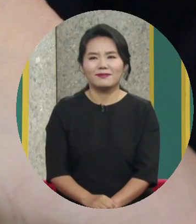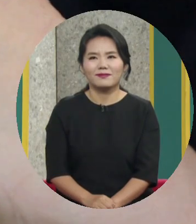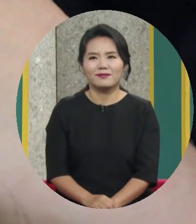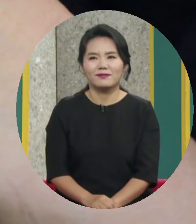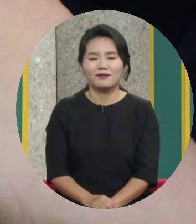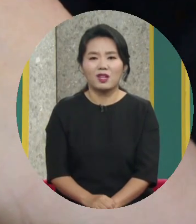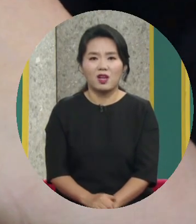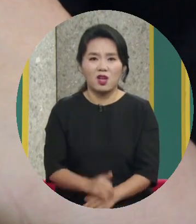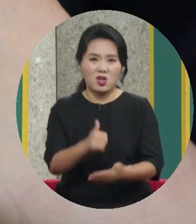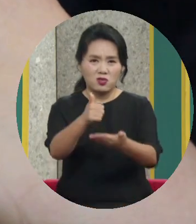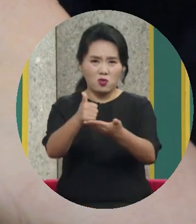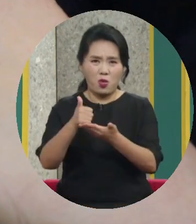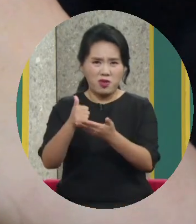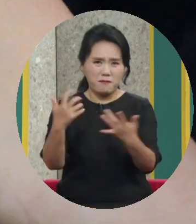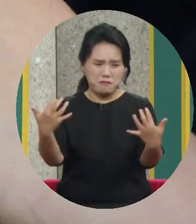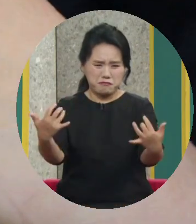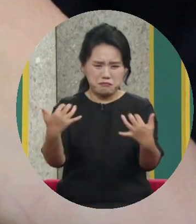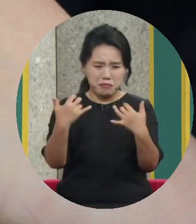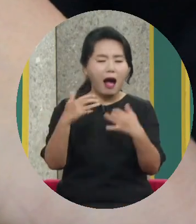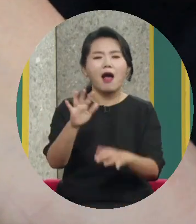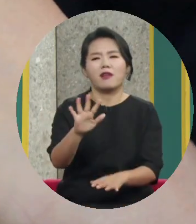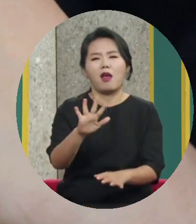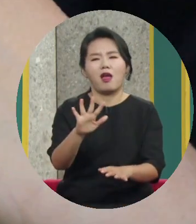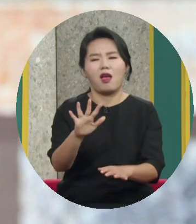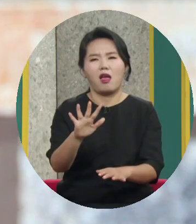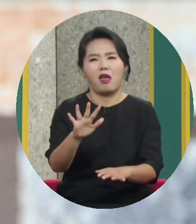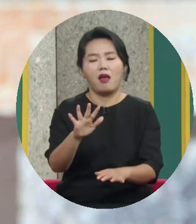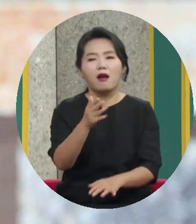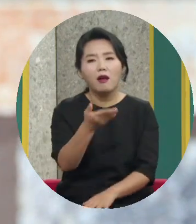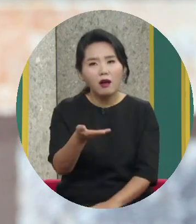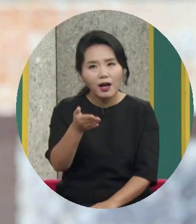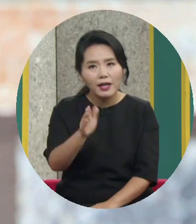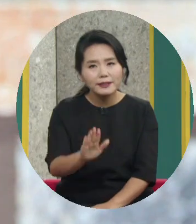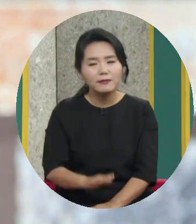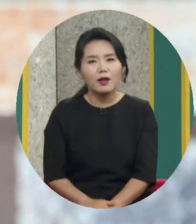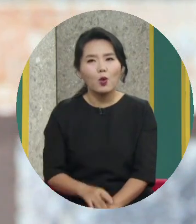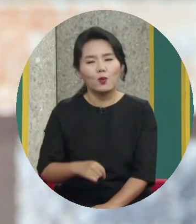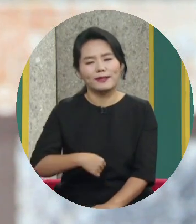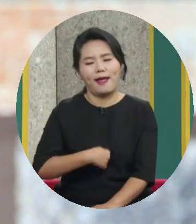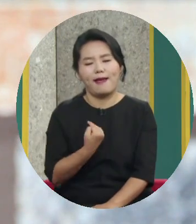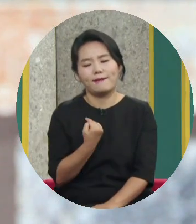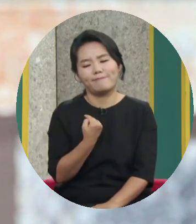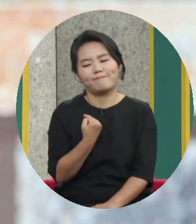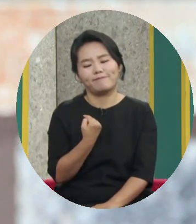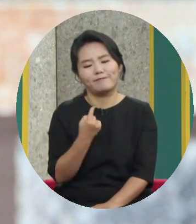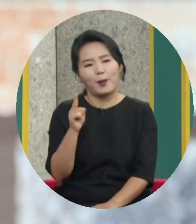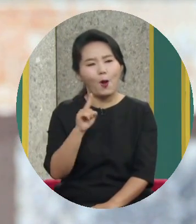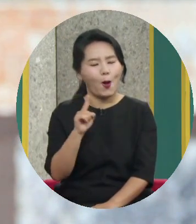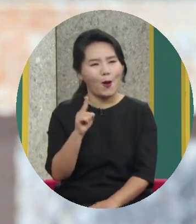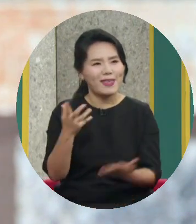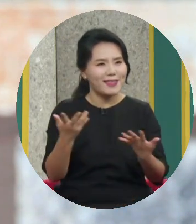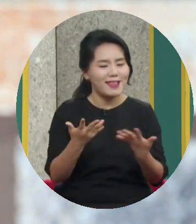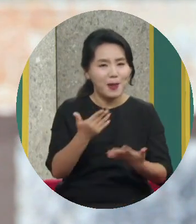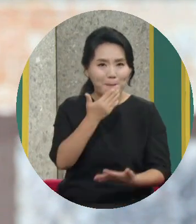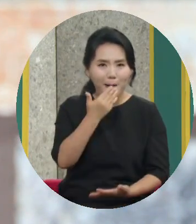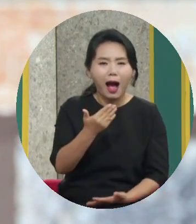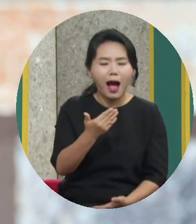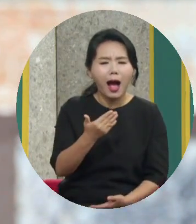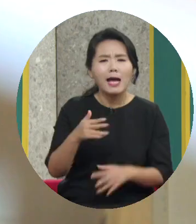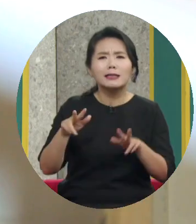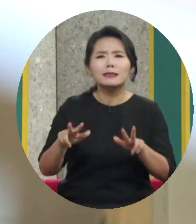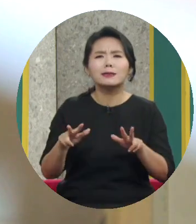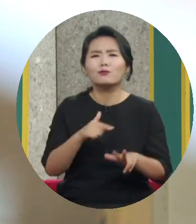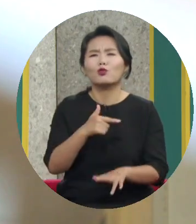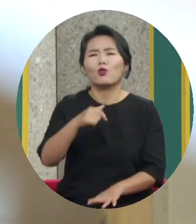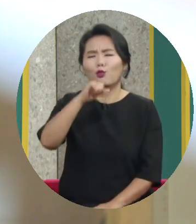손님이 많은 건 아닙니다. 하지만 오롯이 혼자 뭔가를 할 수 있는 이 시간이